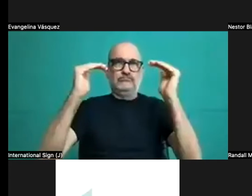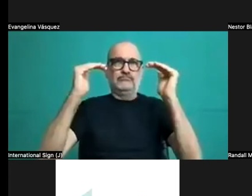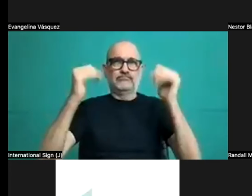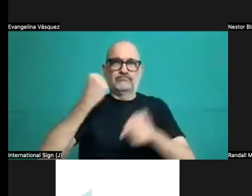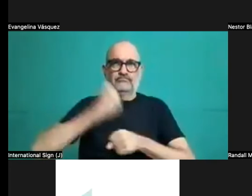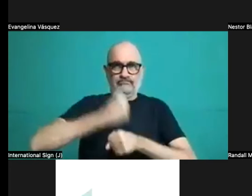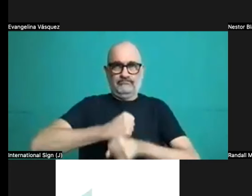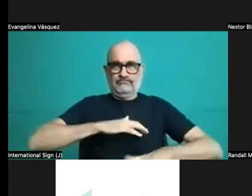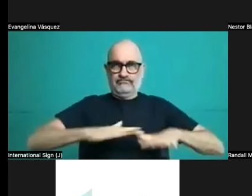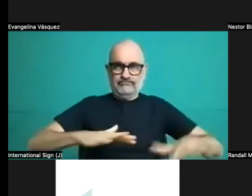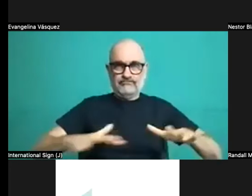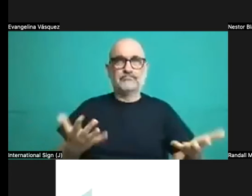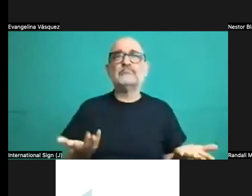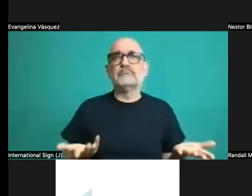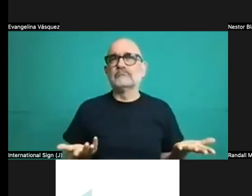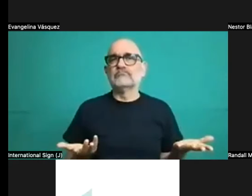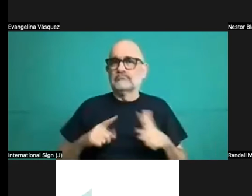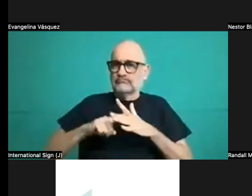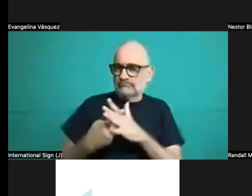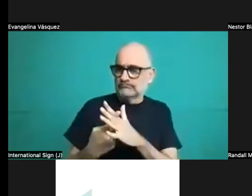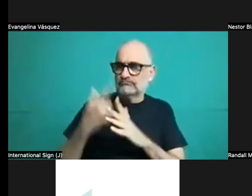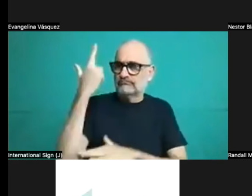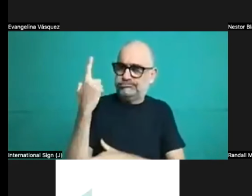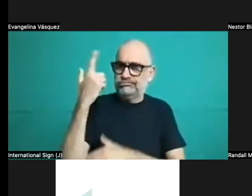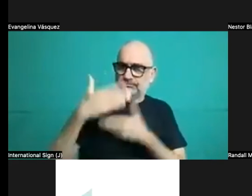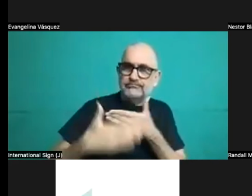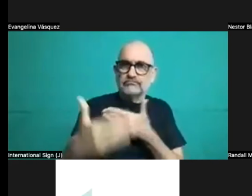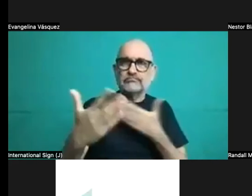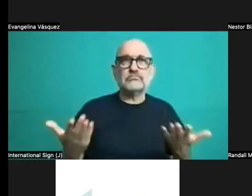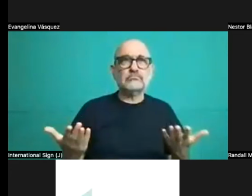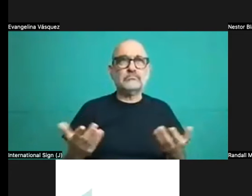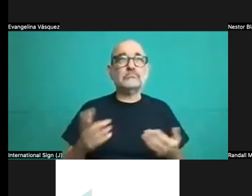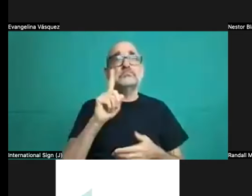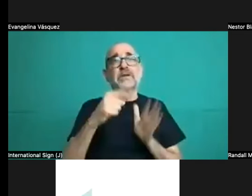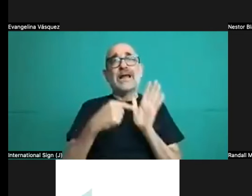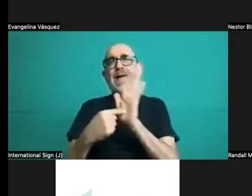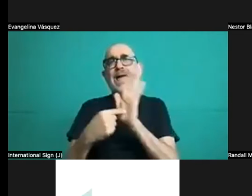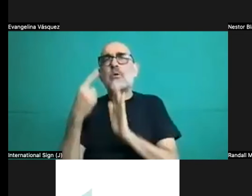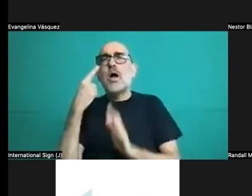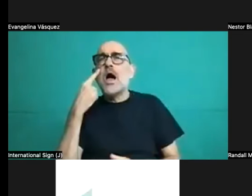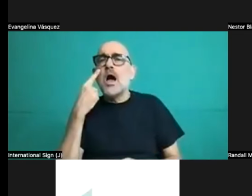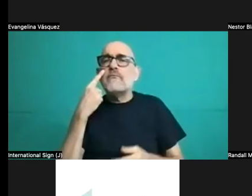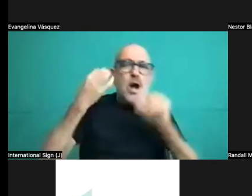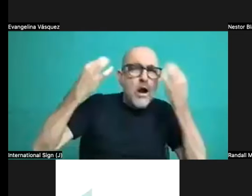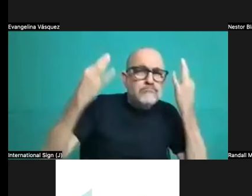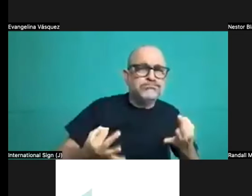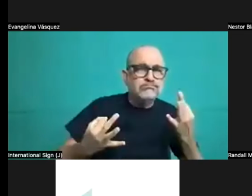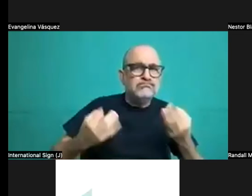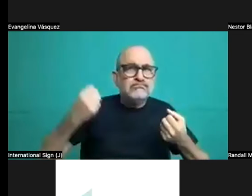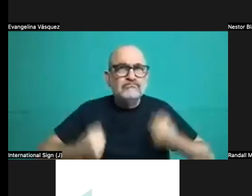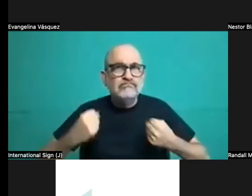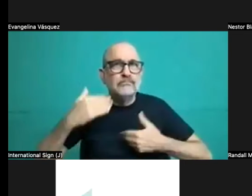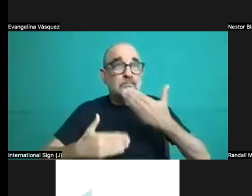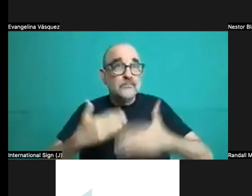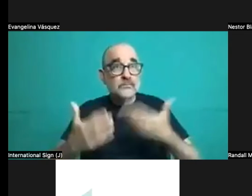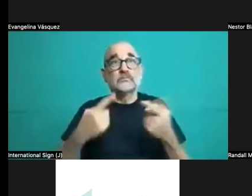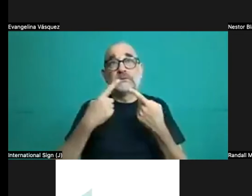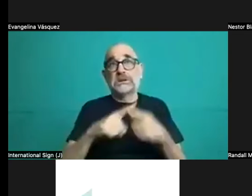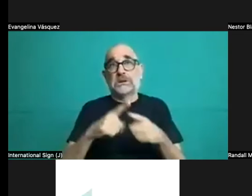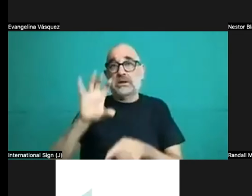il faut commencer à aborder des exemples précis, voir comment différents pays ont abordé ce sujet,